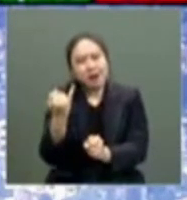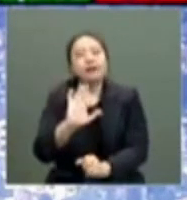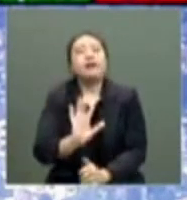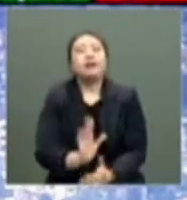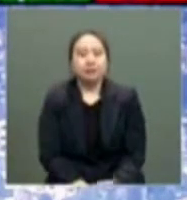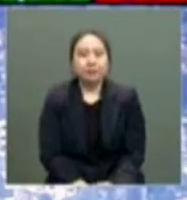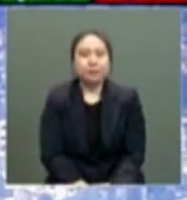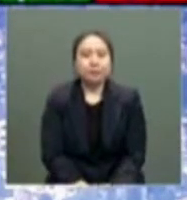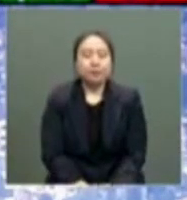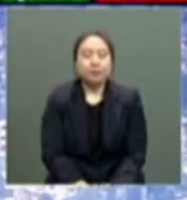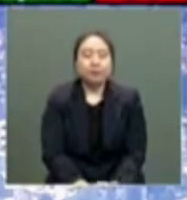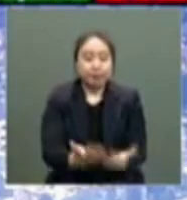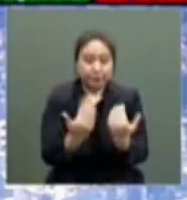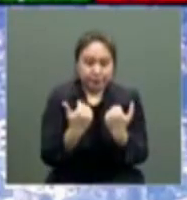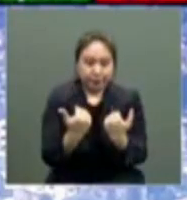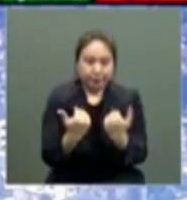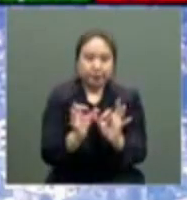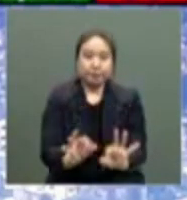เอาชุดนี้จริงๆแล้วต้องเป็นคุณตำรวจนะครับหน้าตอบให้ผมก็ก็เป็นการบ้านมาก่อนเนี้ยได้ท่านปิยะผู้ชายโอนะครับท่านโฆษกกรมตำรวจก็มาบอกผมกันนะครับฝากข้อมูลแล้วบอกพี่น้องประชาชนด้วยสิ่งต่างๆเหล่านี้อะไรทำได้บ้างไม่ได้บ้างรดน้ำเล่นน้ำไม่ได้เลยทุกที่รวมถึงในบ้านด้วยนะครับมาบอกว่าอย่าทำเลยตรงนี้ก็เป็นเรื่องที่อ่านแล้วจะไปตรวจยังไงเป็นจะไปจับยังไงนะฮะผมก็เห็นใจเริ่มตำรวจเหมือนกันนะครับว่าจะต้องไปเอ่อต้องไปสอดส่องกันทุกบ้านนี้จะเล่นกันยังไงเด็กๆก็อยากจะเล่นเพราะว่าร้อนอย่างนี้นะแต่ว่าก็ต้องบอกนะว่าไม่อย่าทำเลยเพราะอะไรเจตนาของกฎหมายเนี่ยก็คือเธอไม่ได้ต้องการจับท่านนะครับแต่ว่าอยากจะบอกว่าการที่ท่านเล่นน้ำกันเนี้ยการฉีดน้ำนะครับมันอาจจะนำพาเอาเชื้อโรคที่อยู่จากคนคนนึงไปถึงมีคนนึงก็ได้ถ้านึกภาพไปฮะถ้าท่านเป็นผู้ใหญ่เอาเชื้อมาจาก